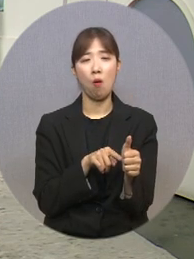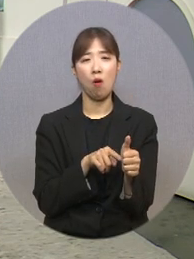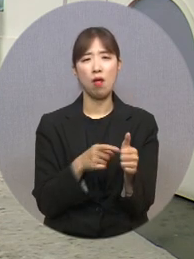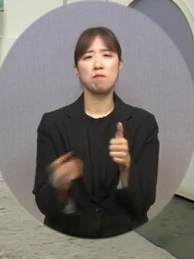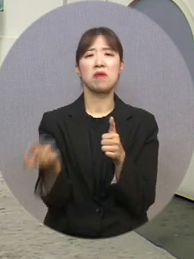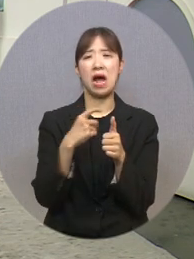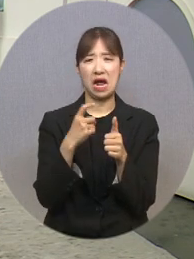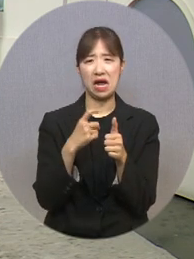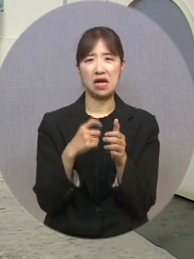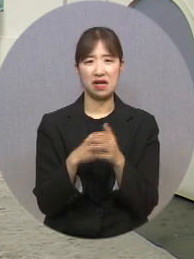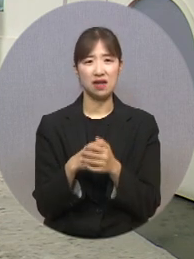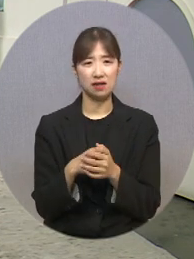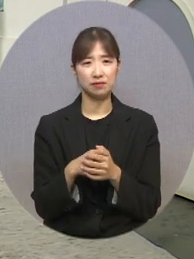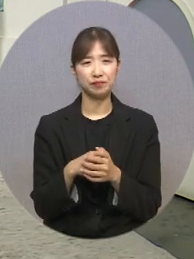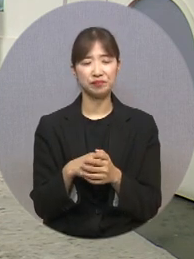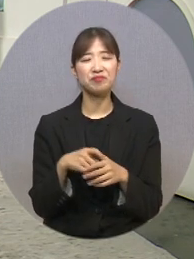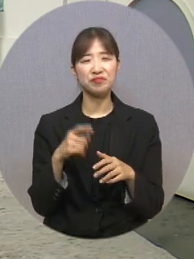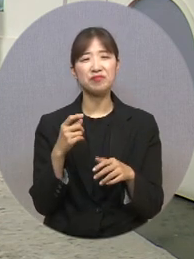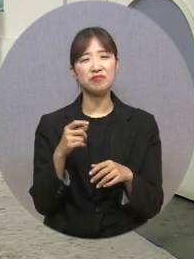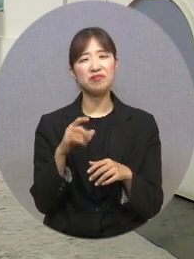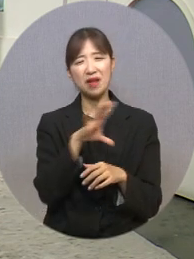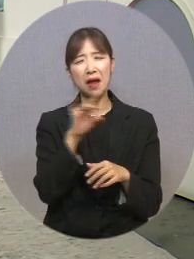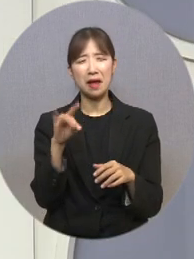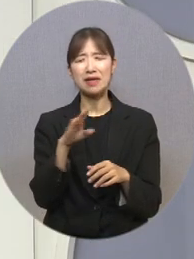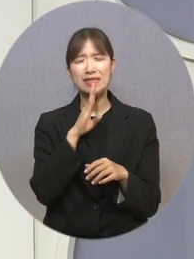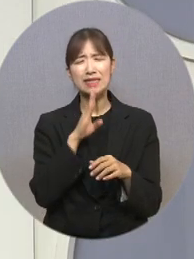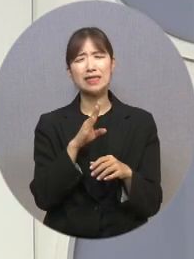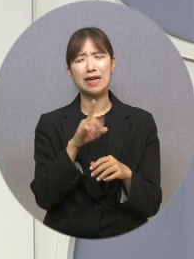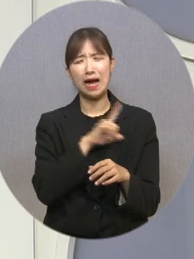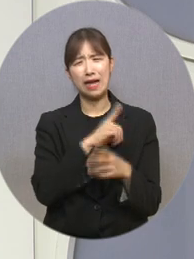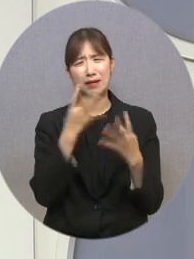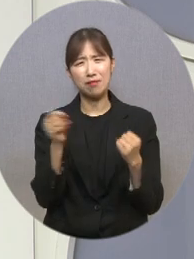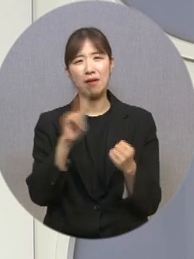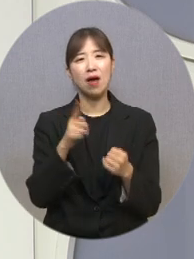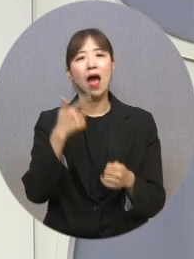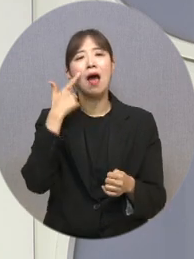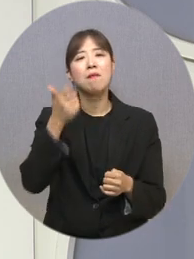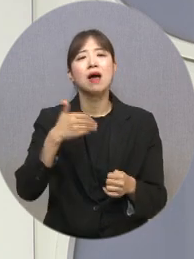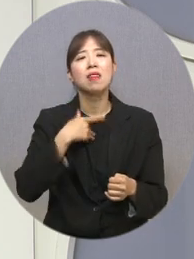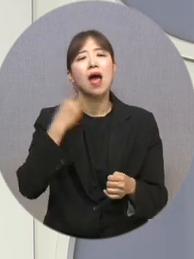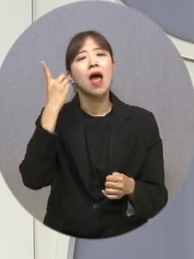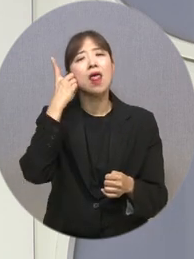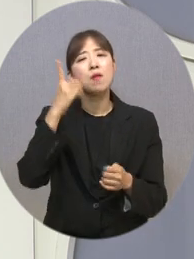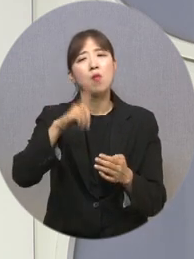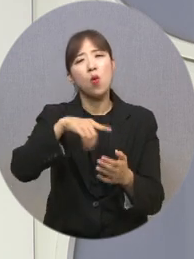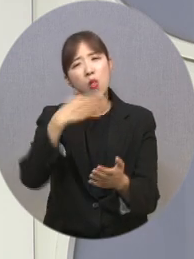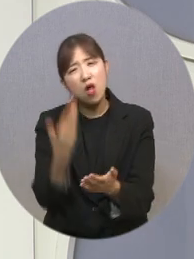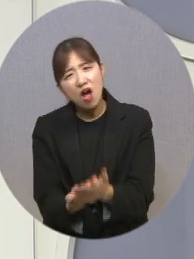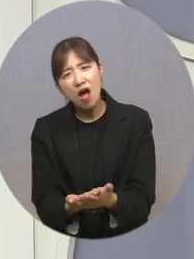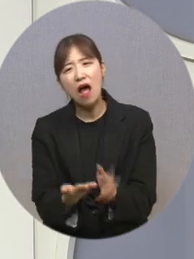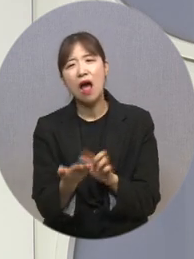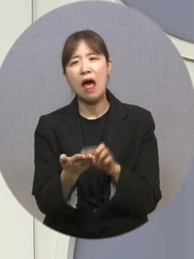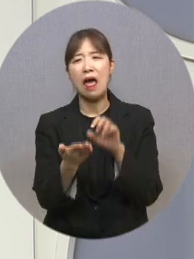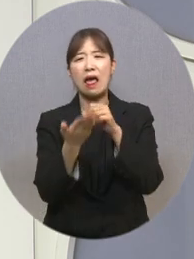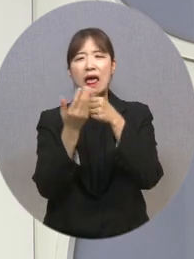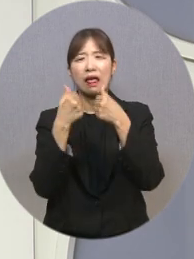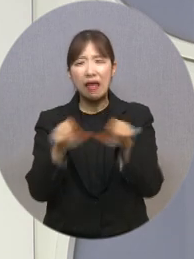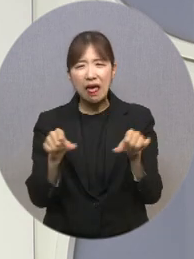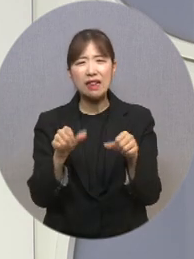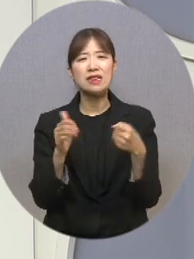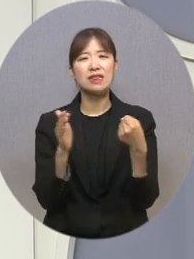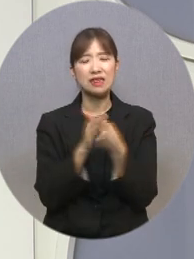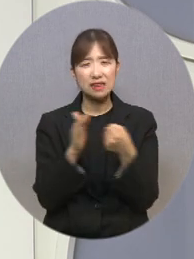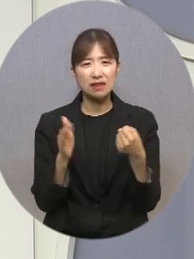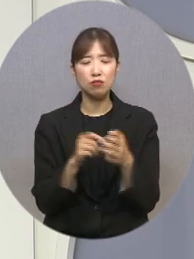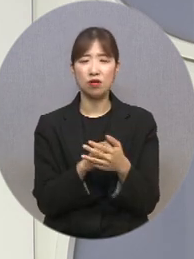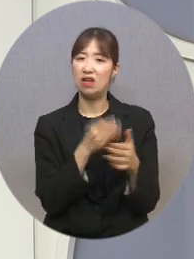흔한 그 속이는 방법인데요. 아빠 나 휴대폰 떨어뜨려서 액정이 나갔어. 아. 그래가지고 그분이 이제